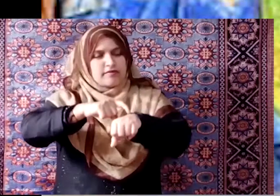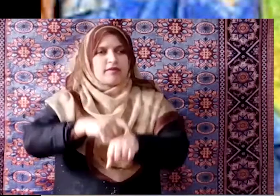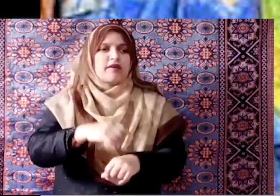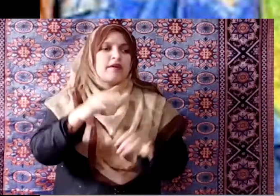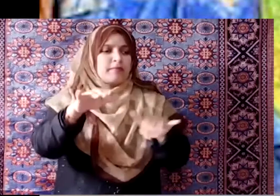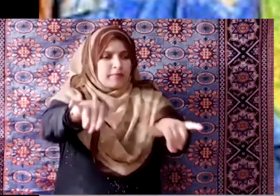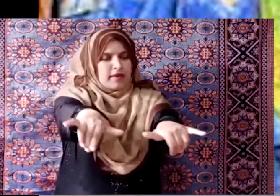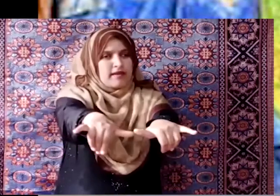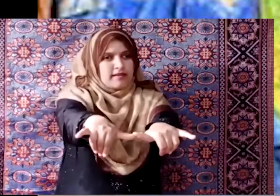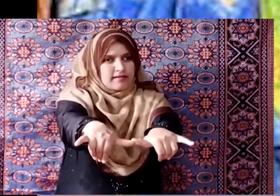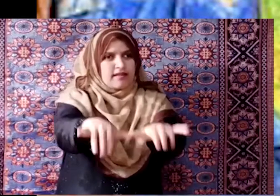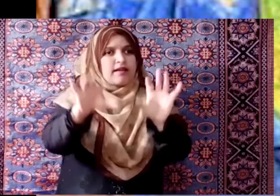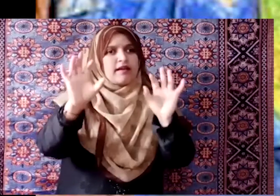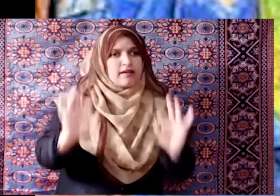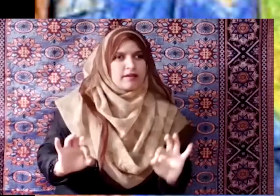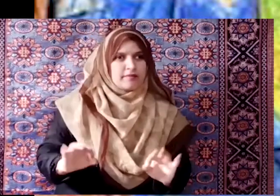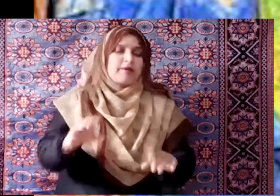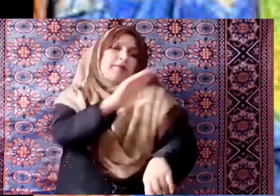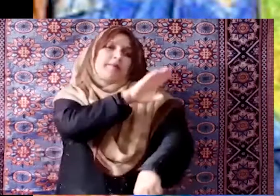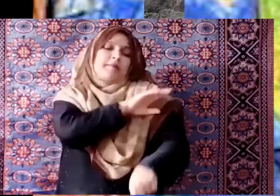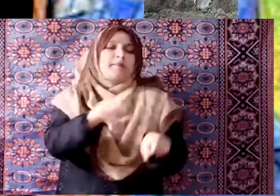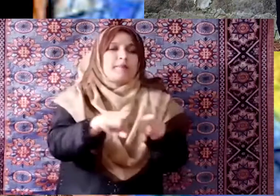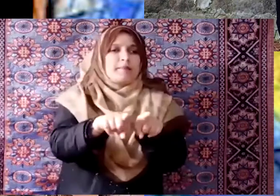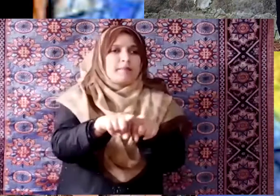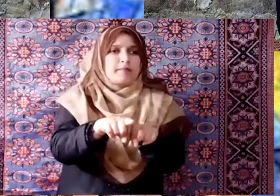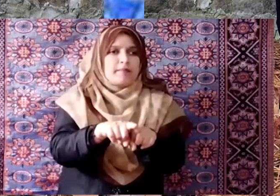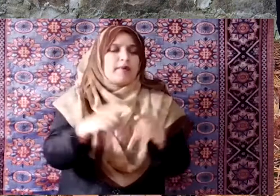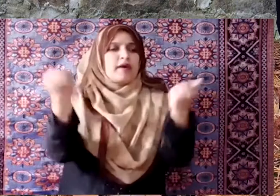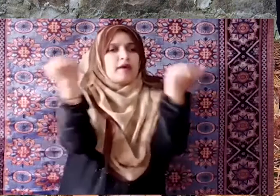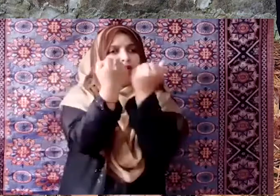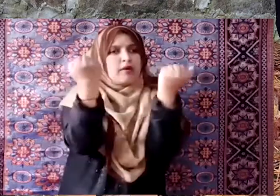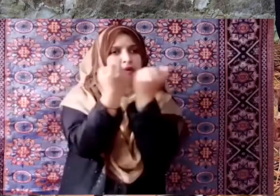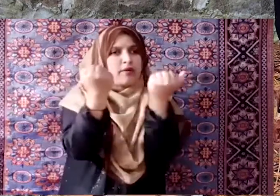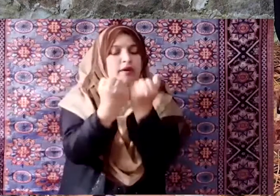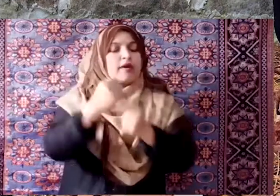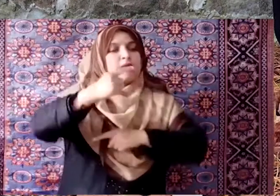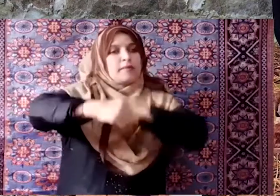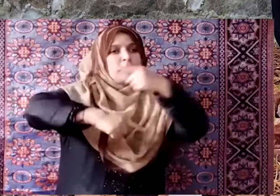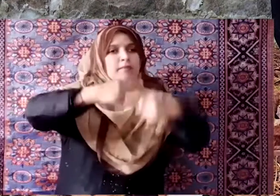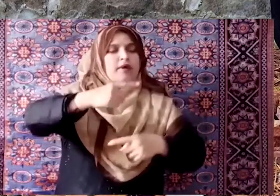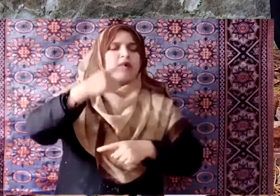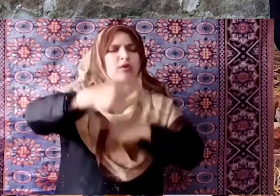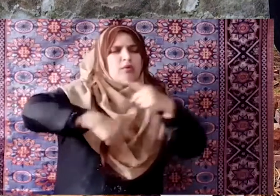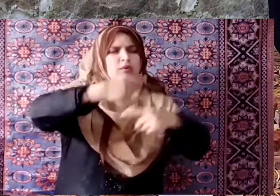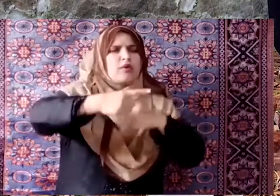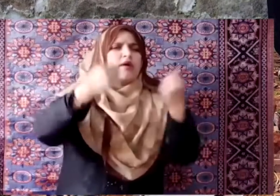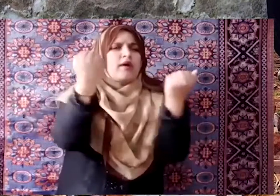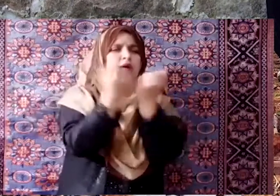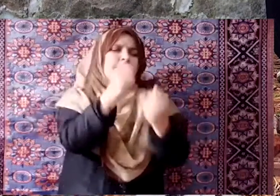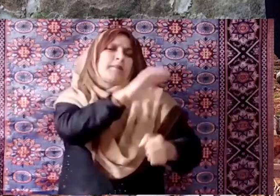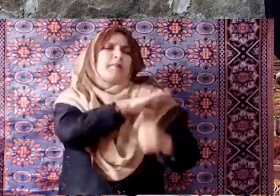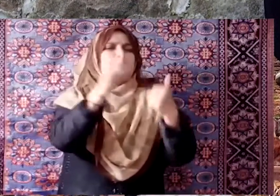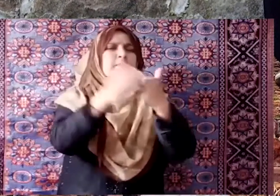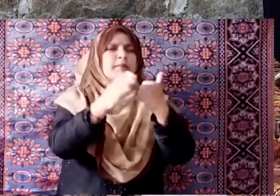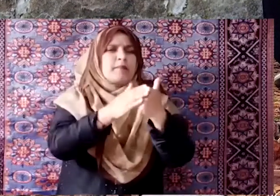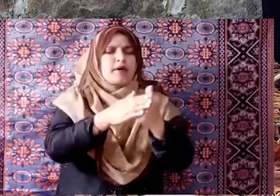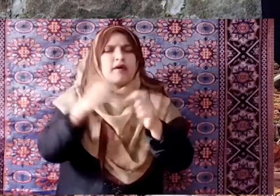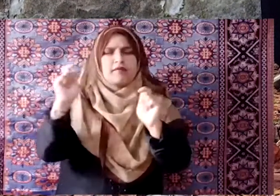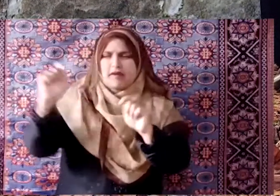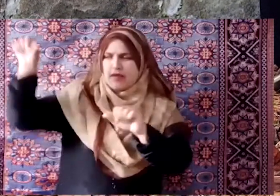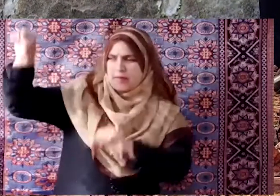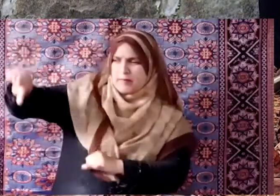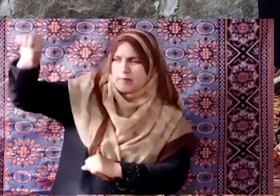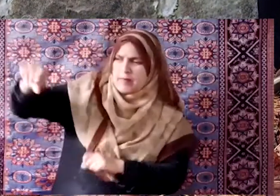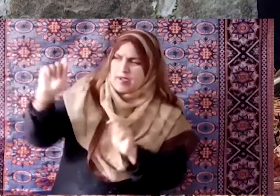شروع ہوا۔ پہلے زمین کے معاملات پر اس کا بھائیوں سے جھگڑا ہوا، اور پھر آئے روز اس کی